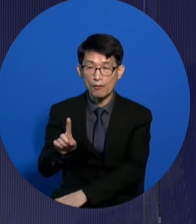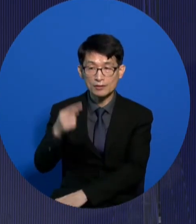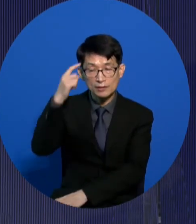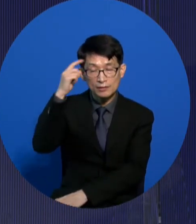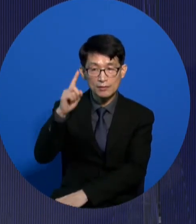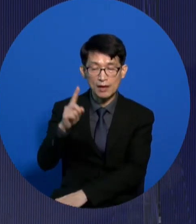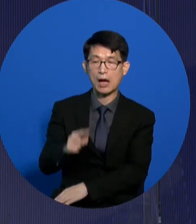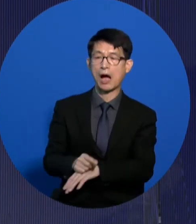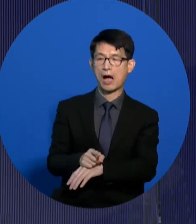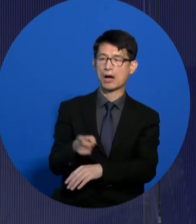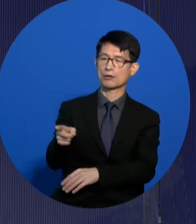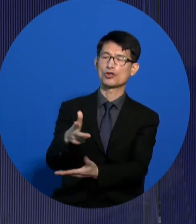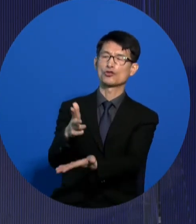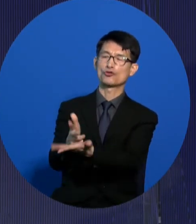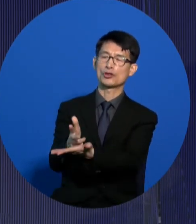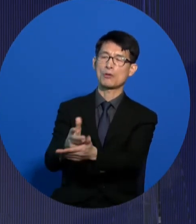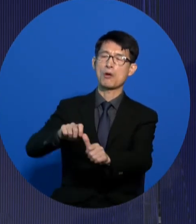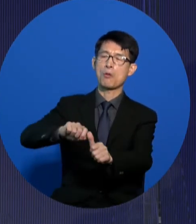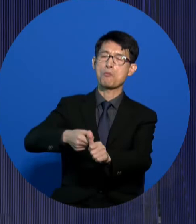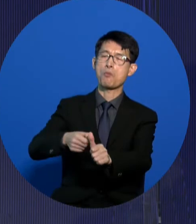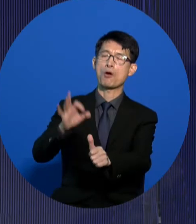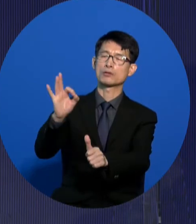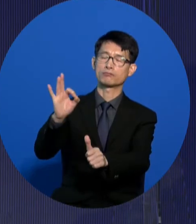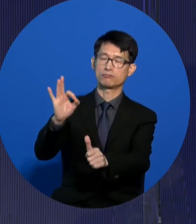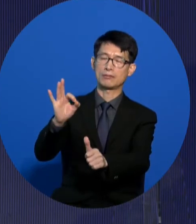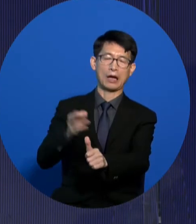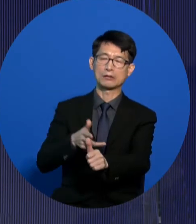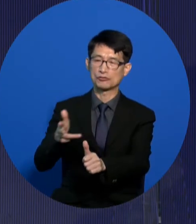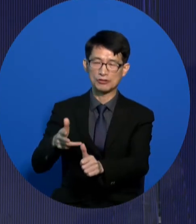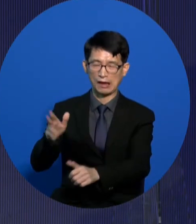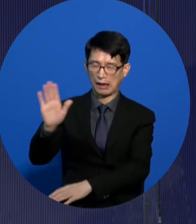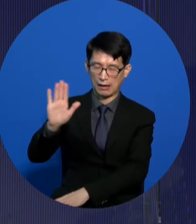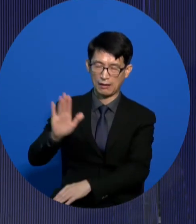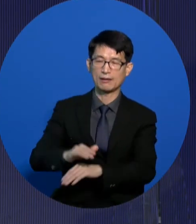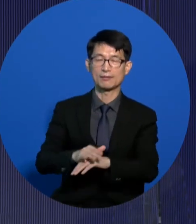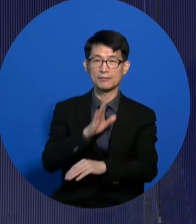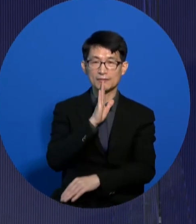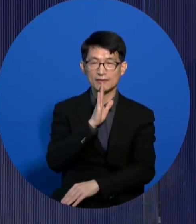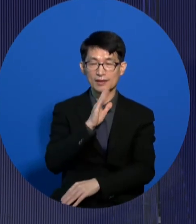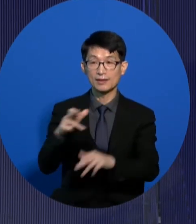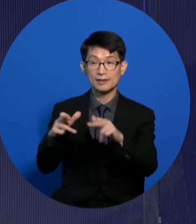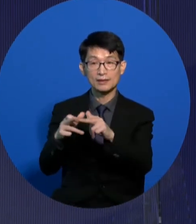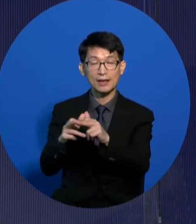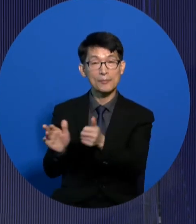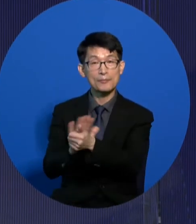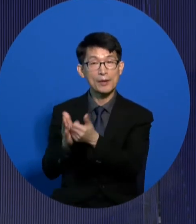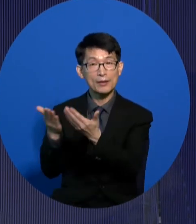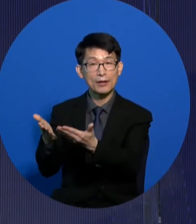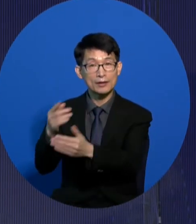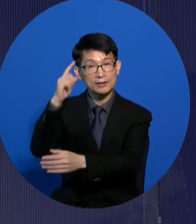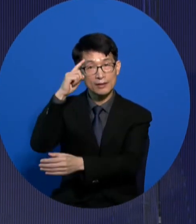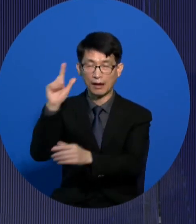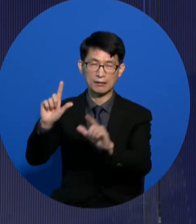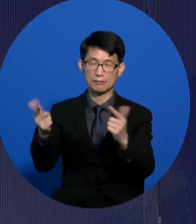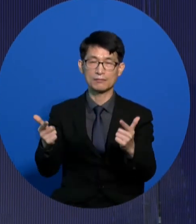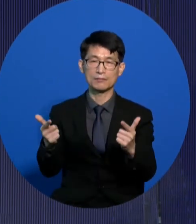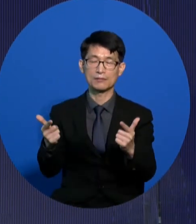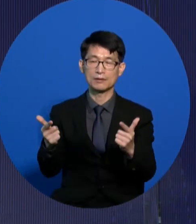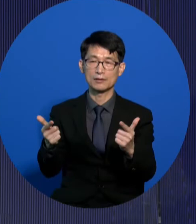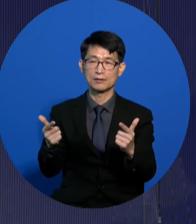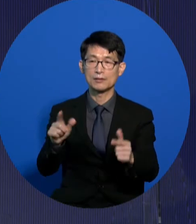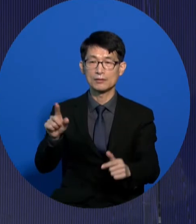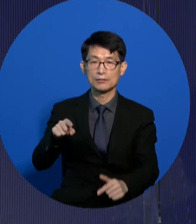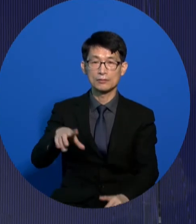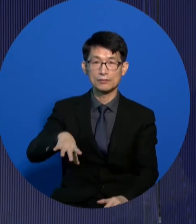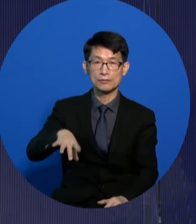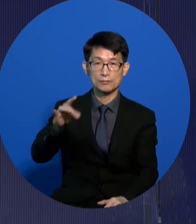벌금을 몇십만 원 내야 돼. 그러한 인식이 자리 잡고 있습니다. 근데 저희 지금 아들이 지금 막 이제